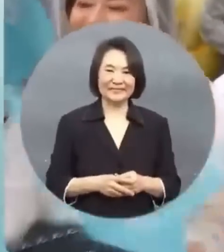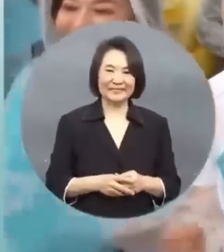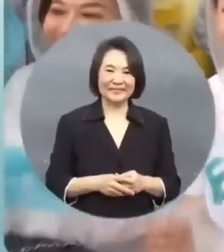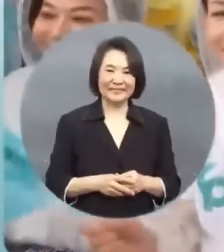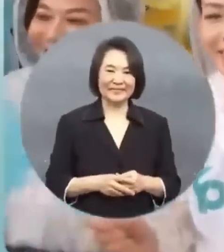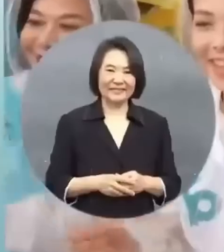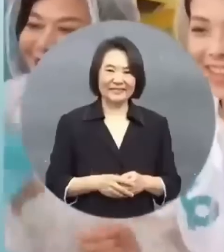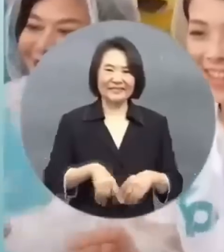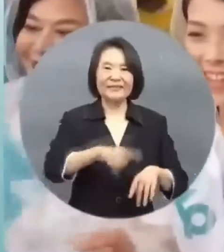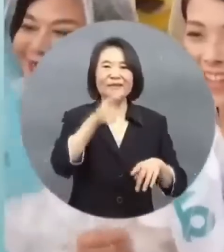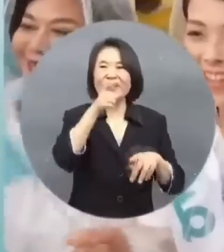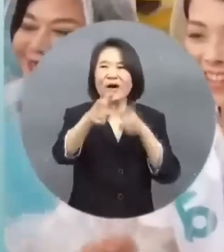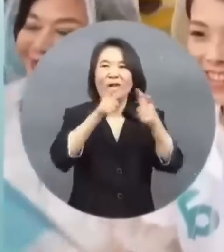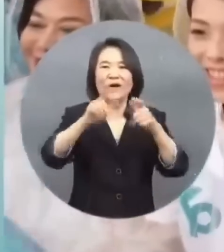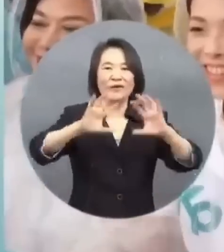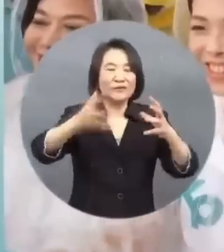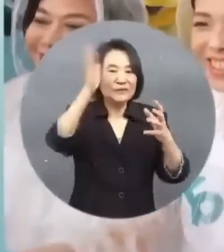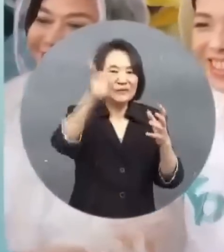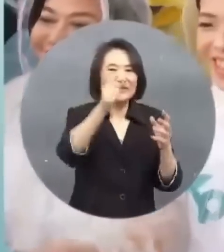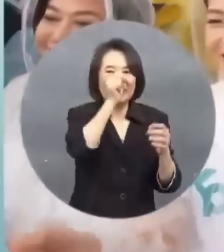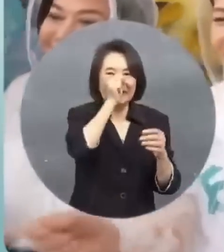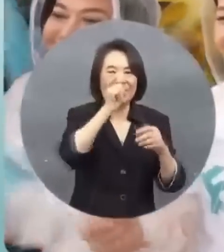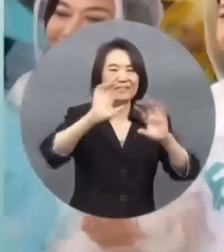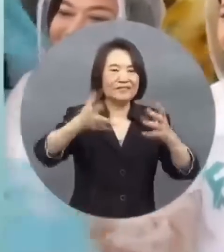总统好，